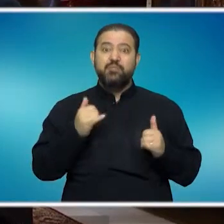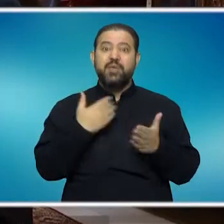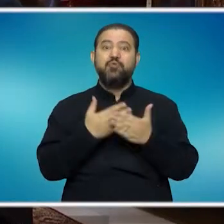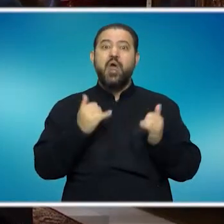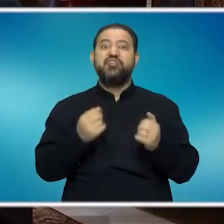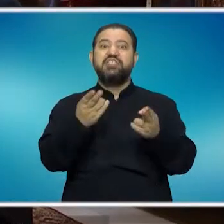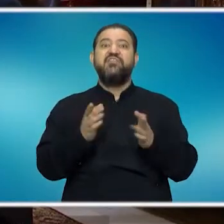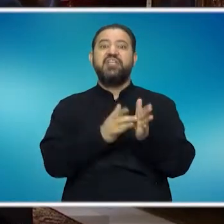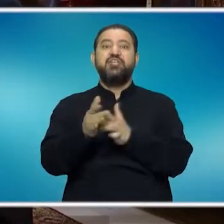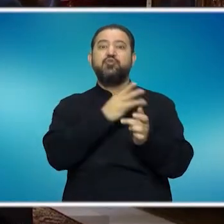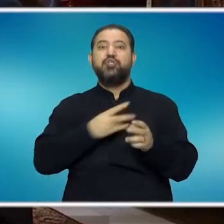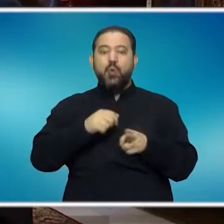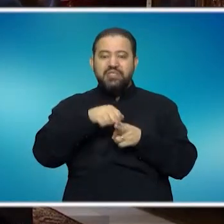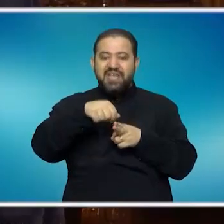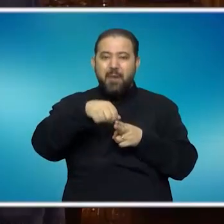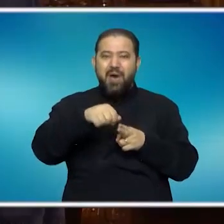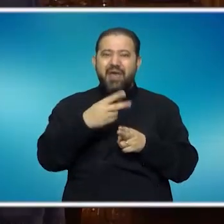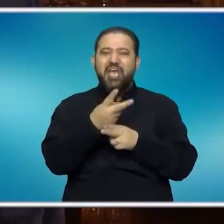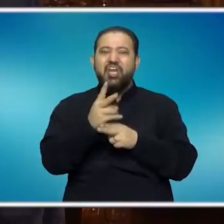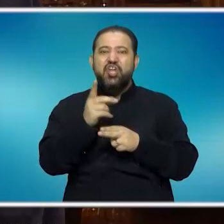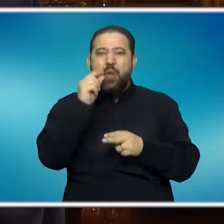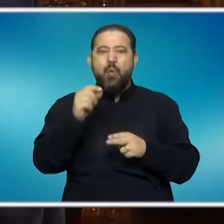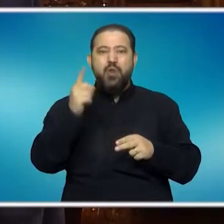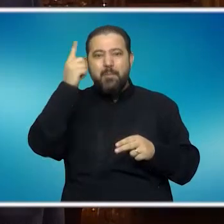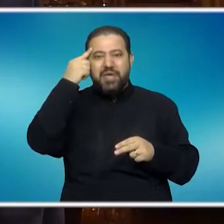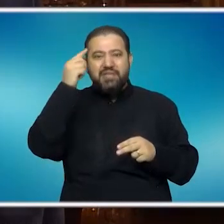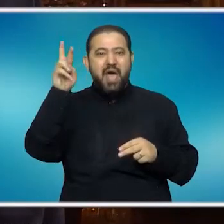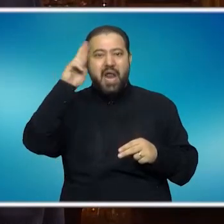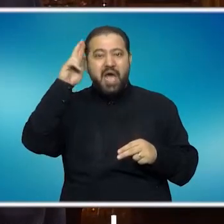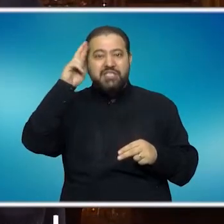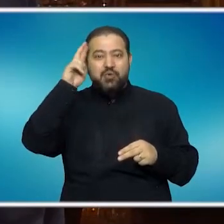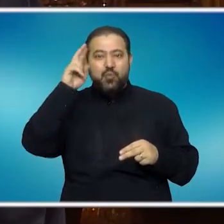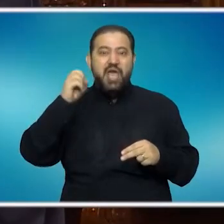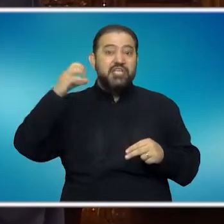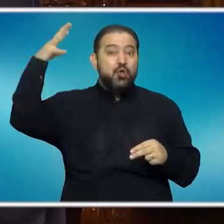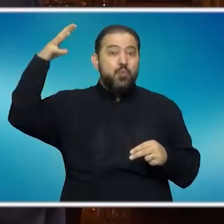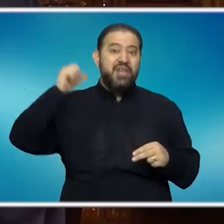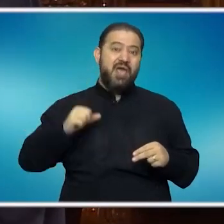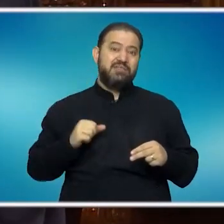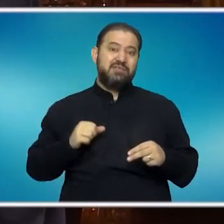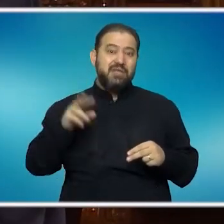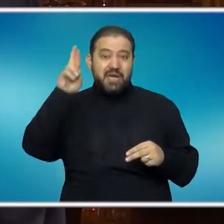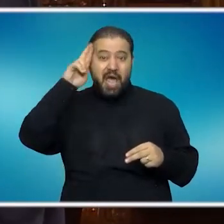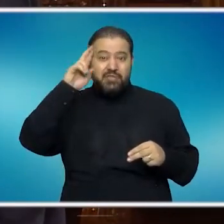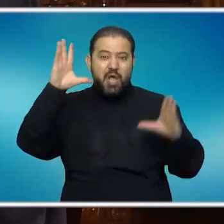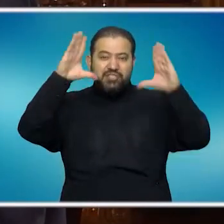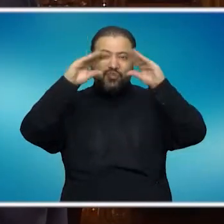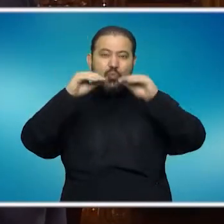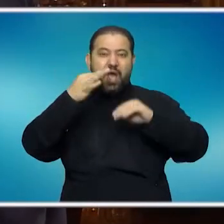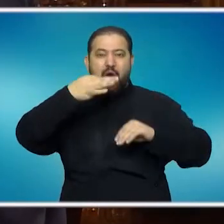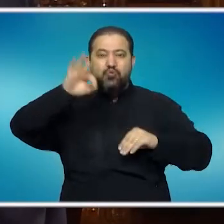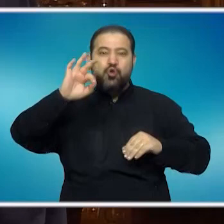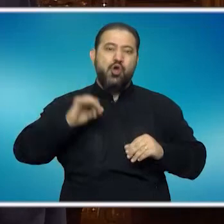să restaureze omul în întregimea lui, mintea lui, voința lui, rațiunea să o lumineze. Rațiunea se poate